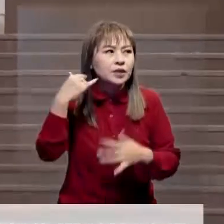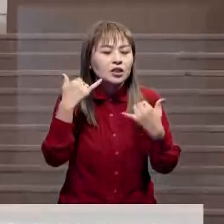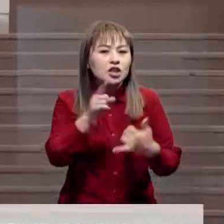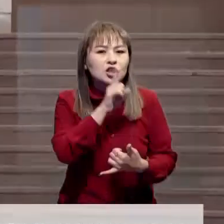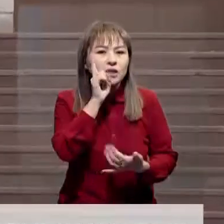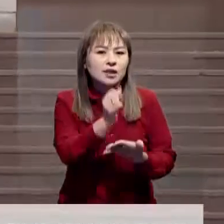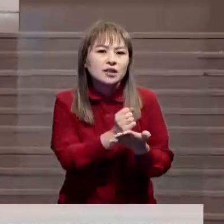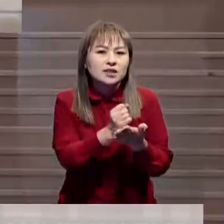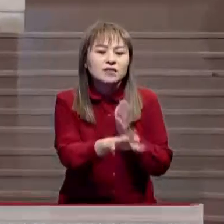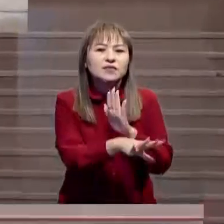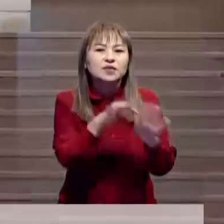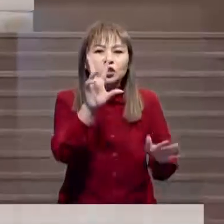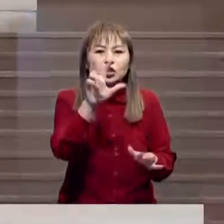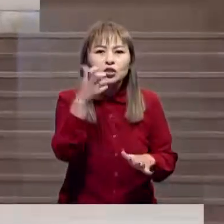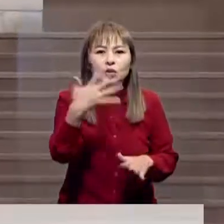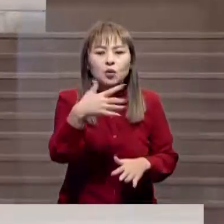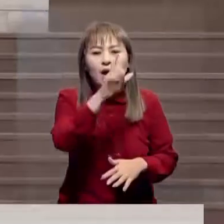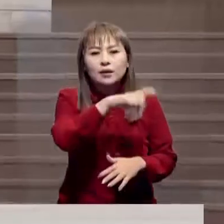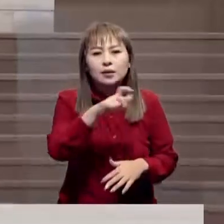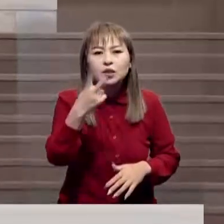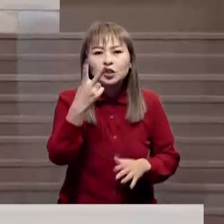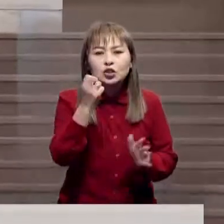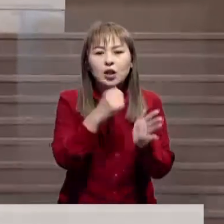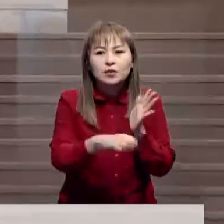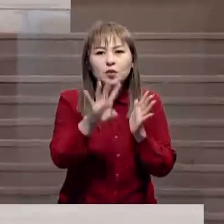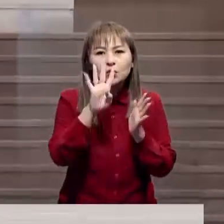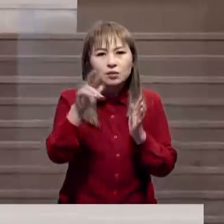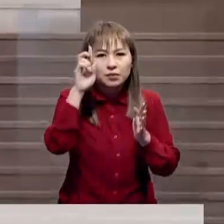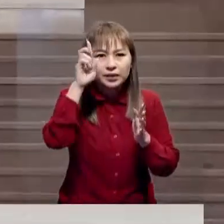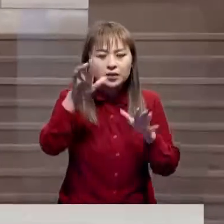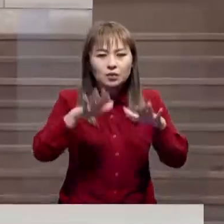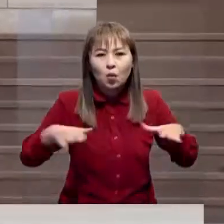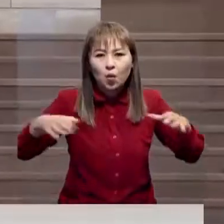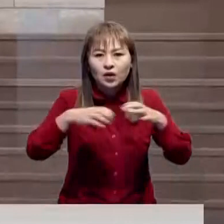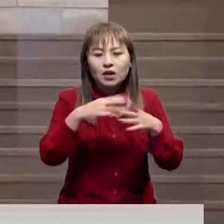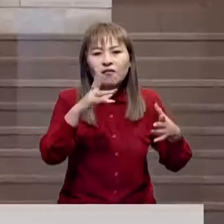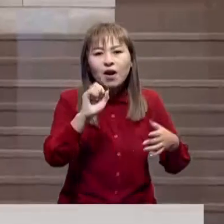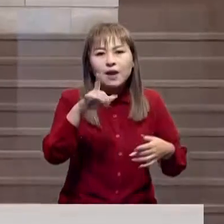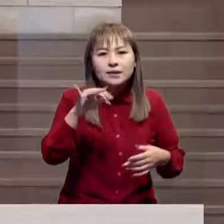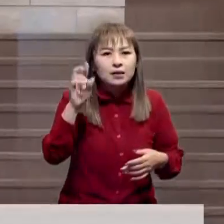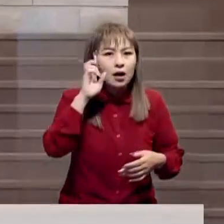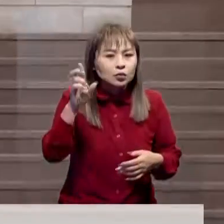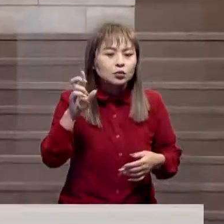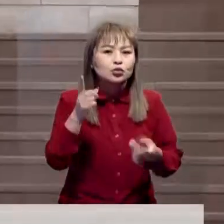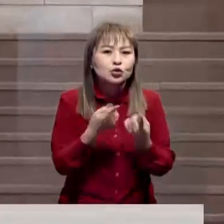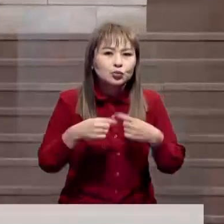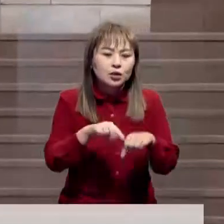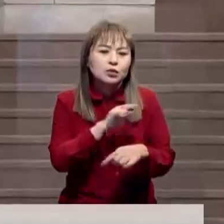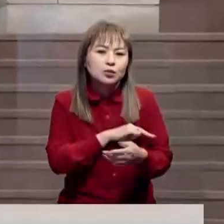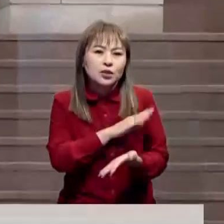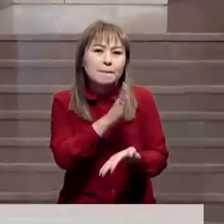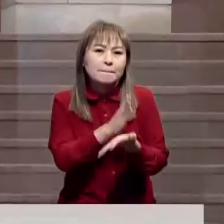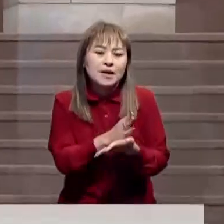кадр резервіне алынған 350 адамның 264-ті мемлекеттік органдар мен квазимемлекеттік сектор ұйымдарында қызмет етеді.